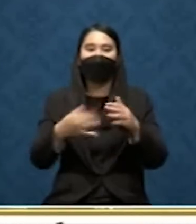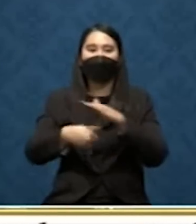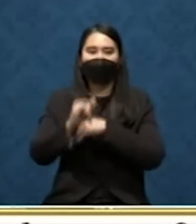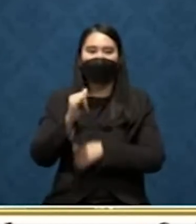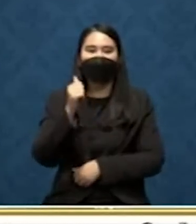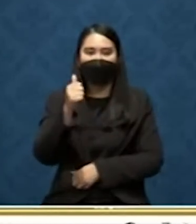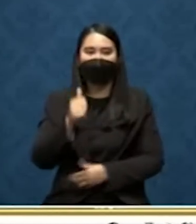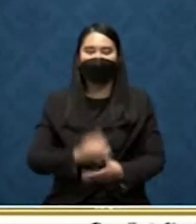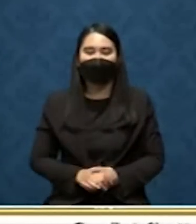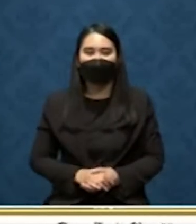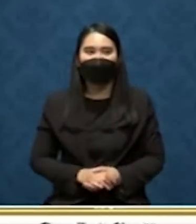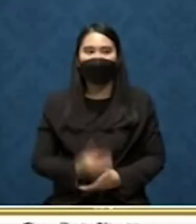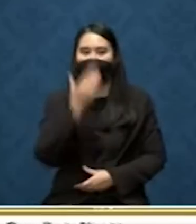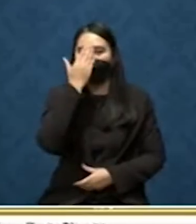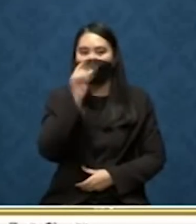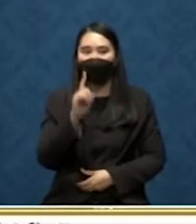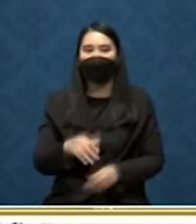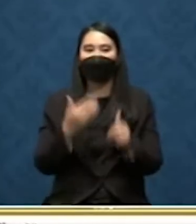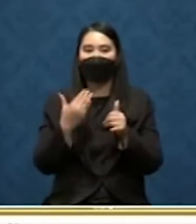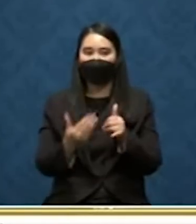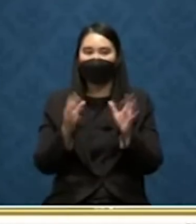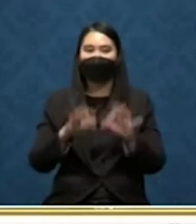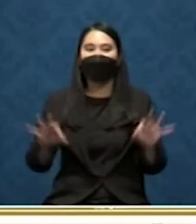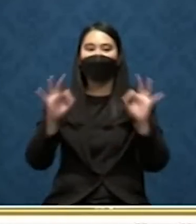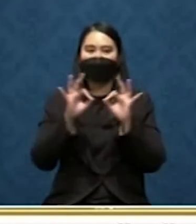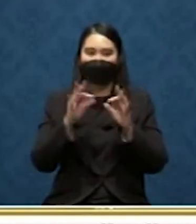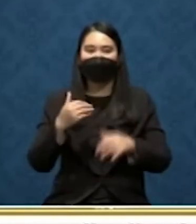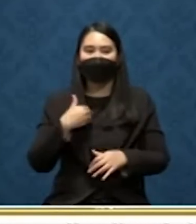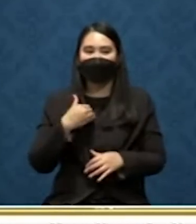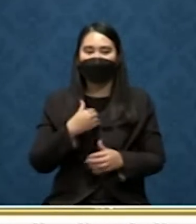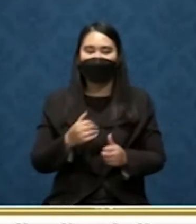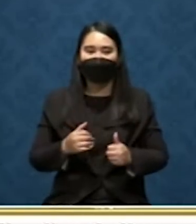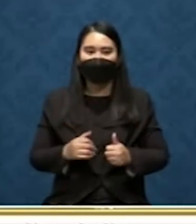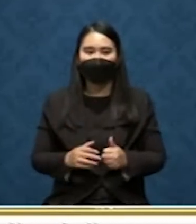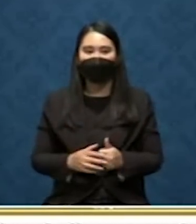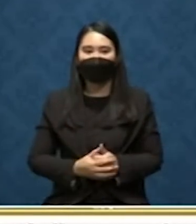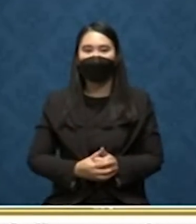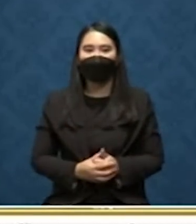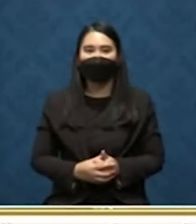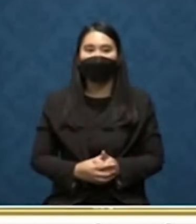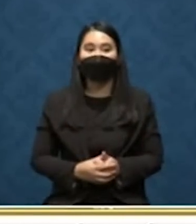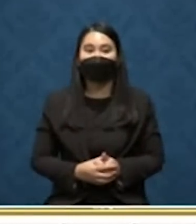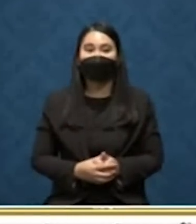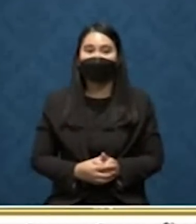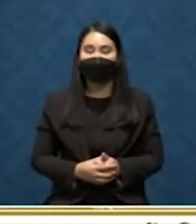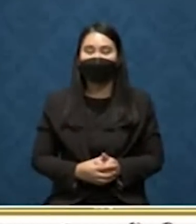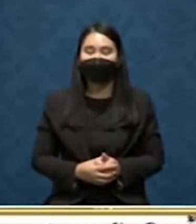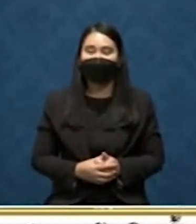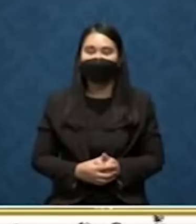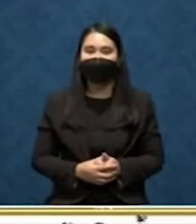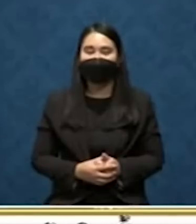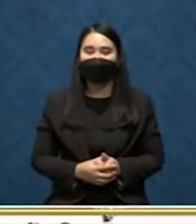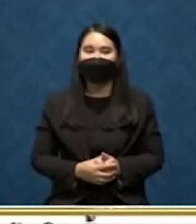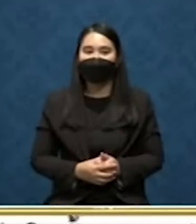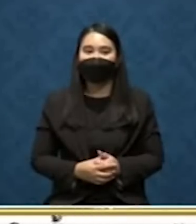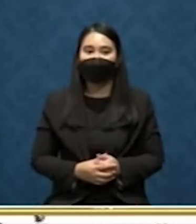อย่างแ่นอนเพรคนคนนี้มีความสำคัญไม่แพ้กันท่ประทานครับข้อ